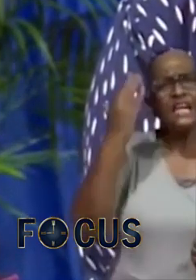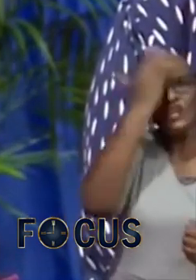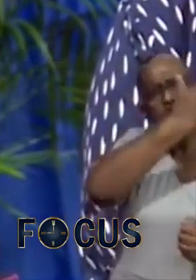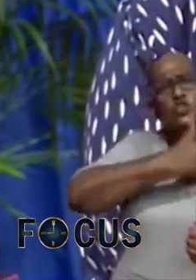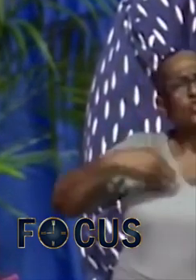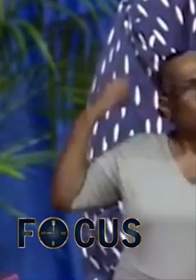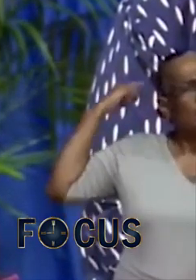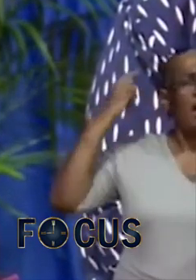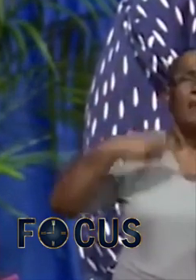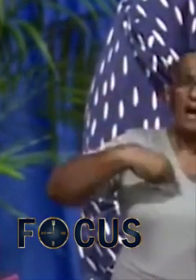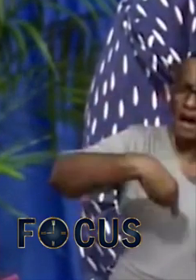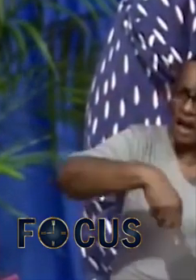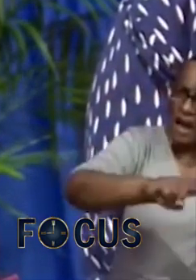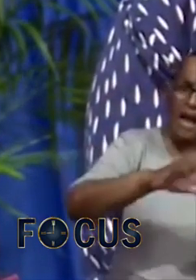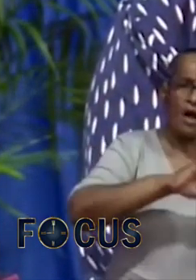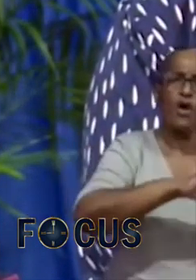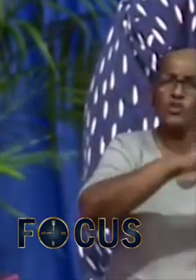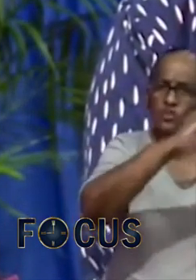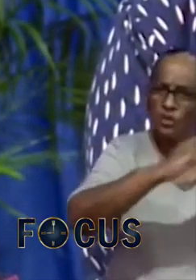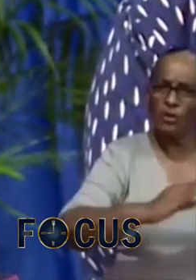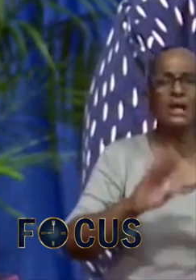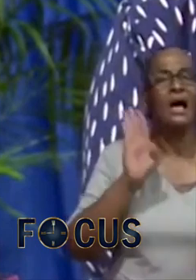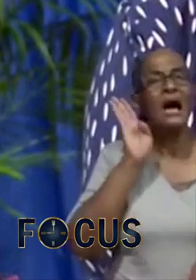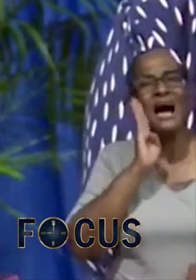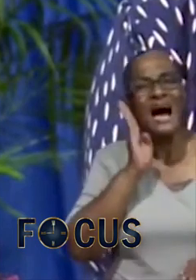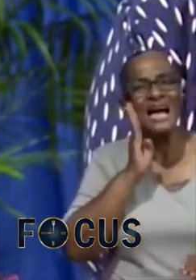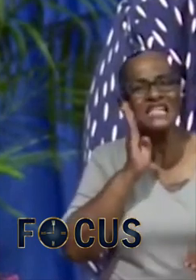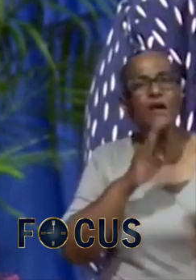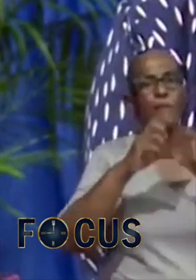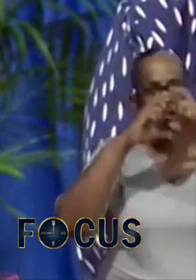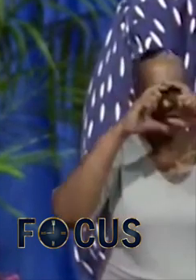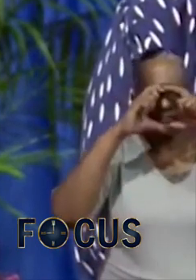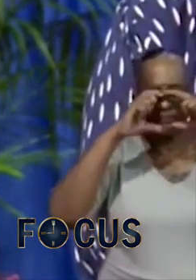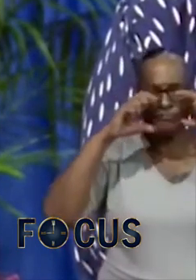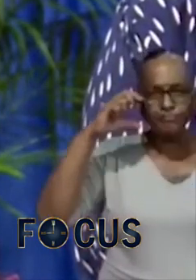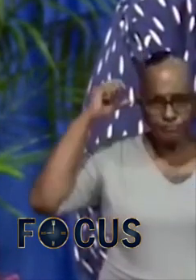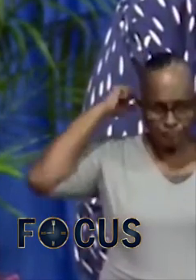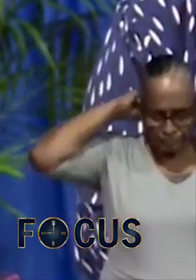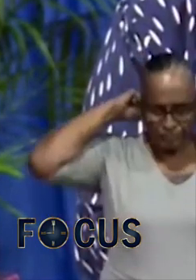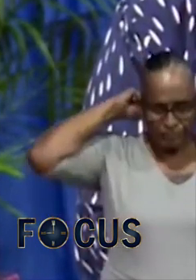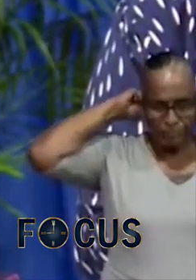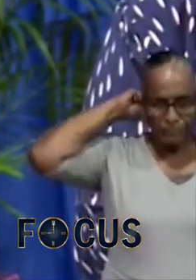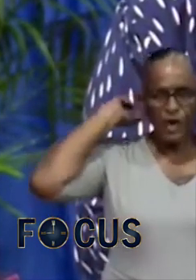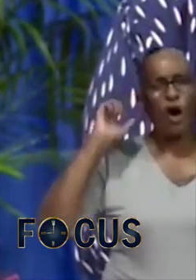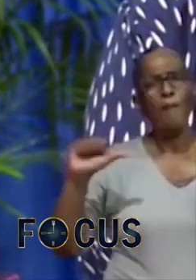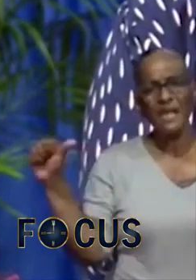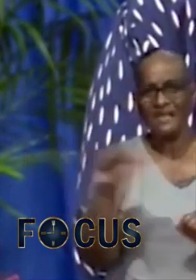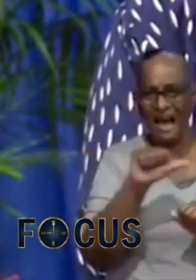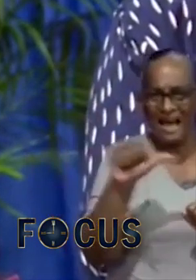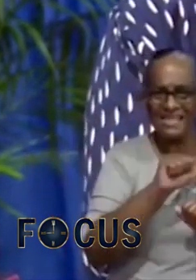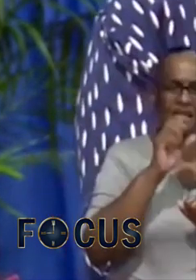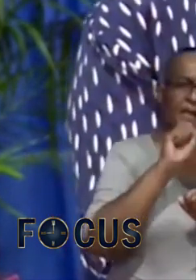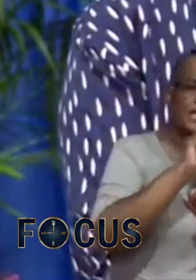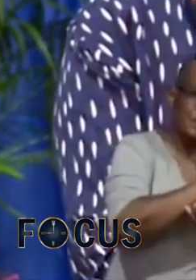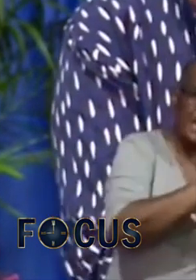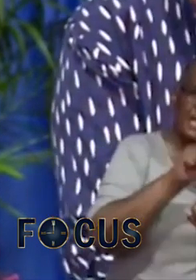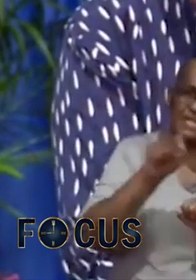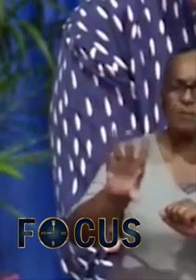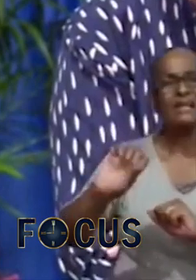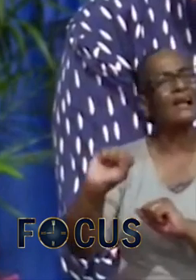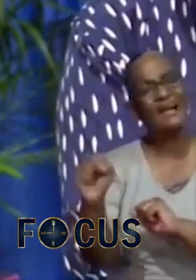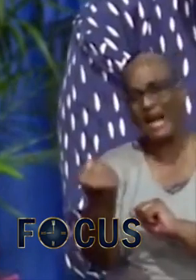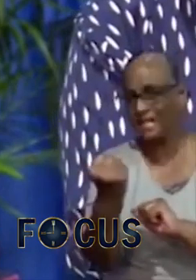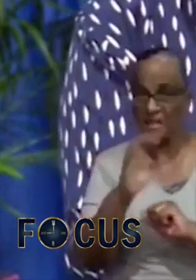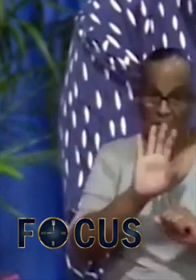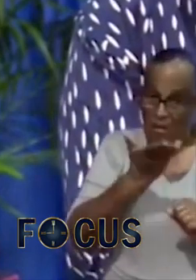zich naar de huisarts begeeft, zet u alstublieft een mondneusbedekking op, zodat u anderen niet hoeft te besmetten als